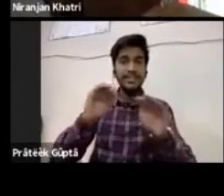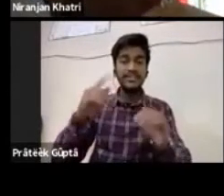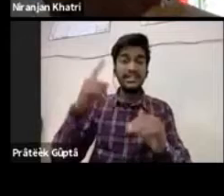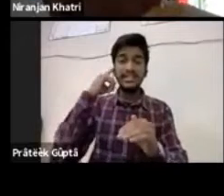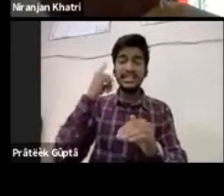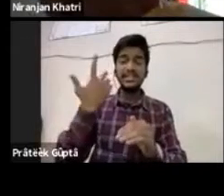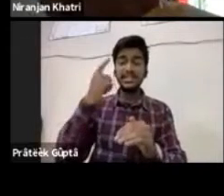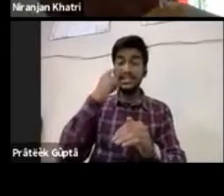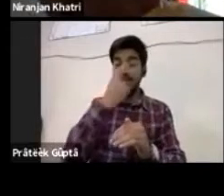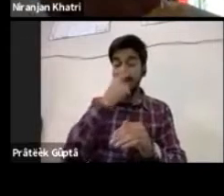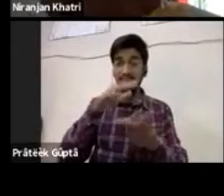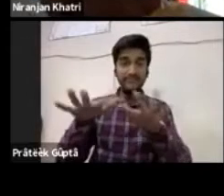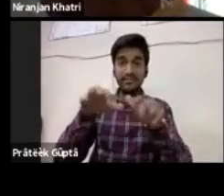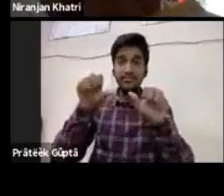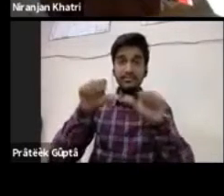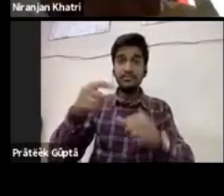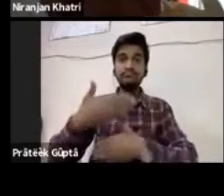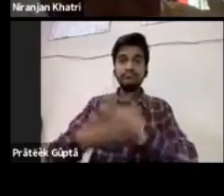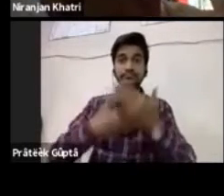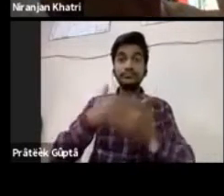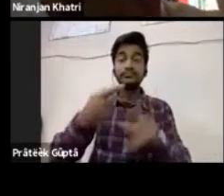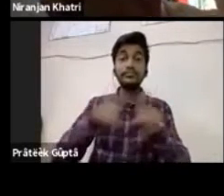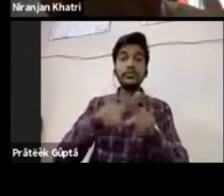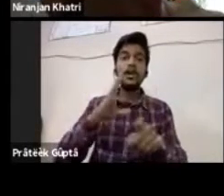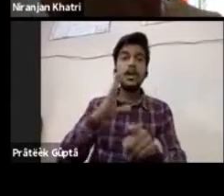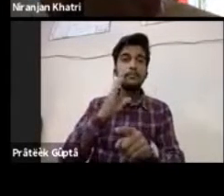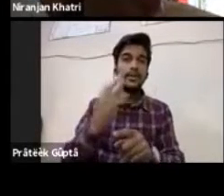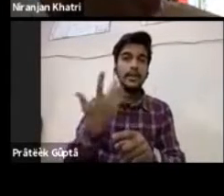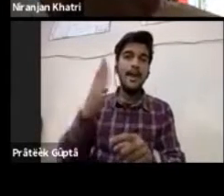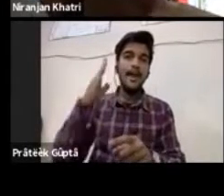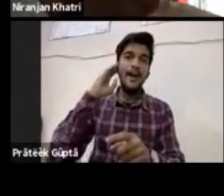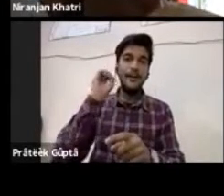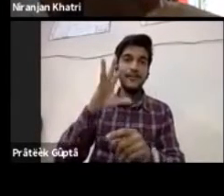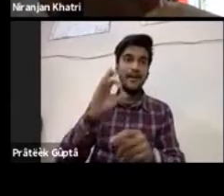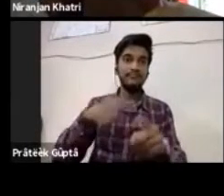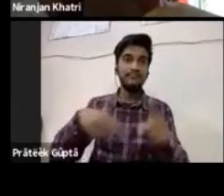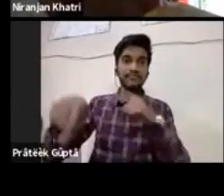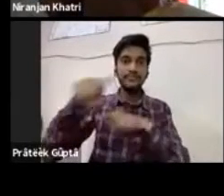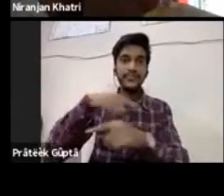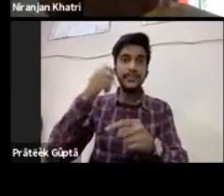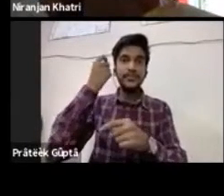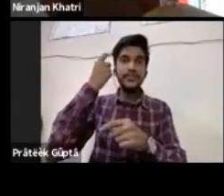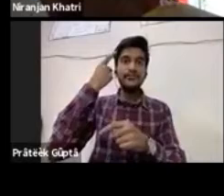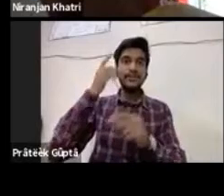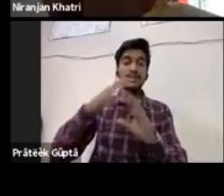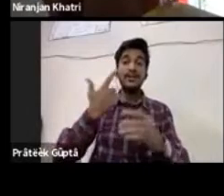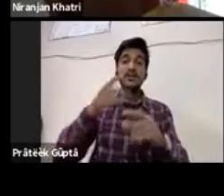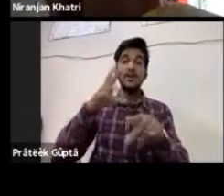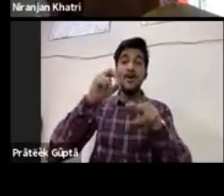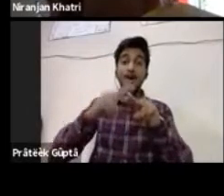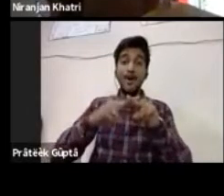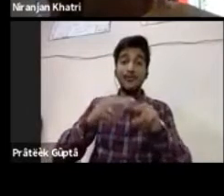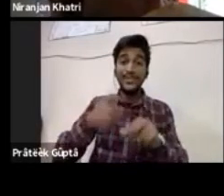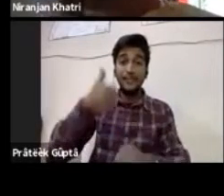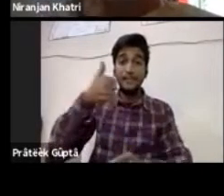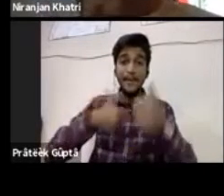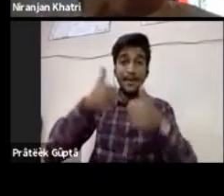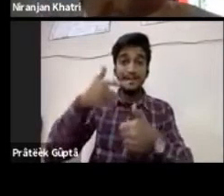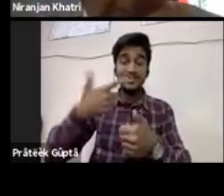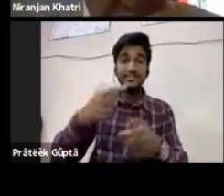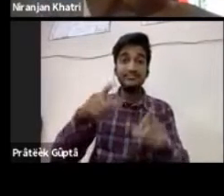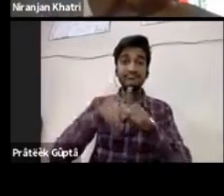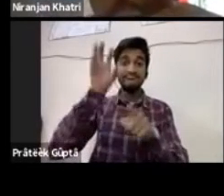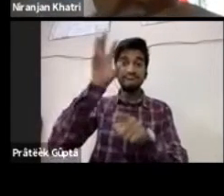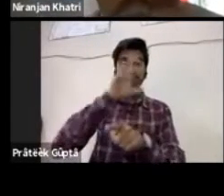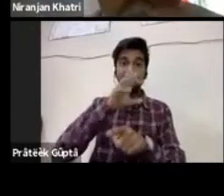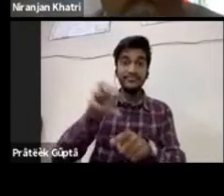कि अवेयरनेस और स्पेशली जो ऑफिसर्स हैं स्टेट लेवल एंड डिस्ट्रिक्ट लेवल ऑफिसर,